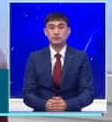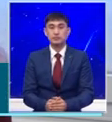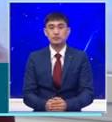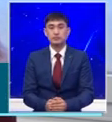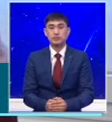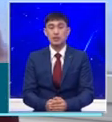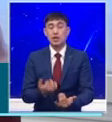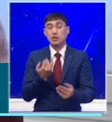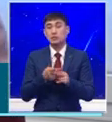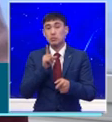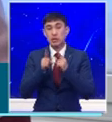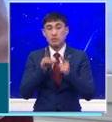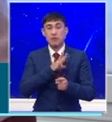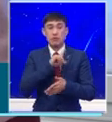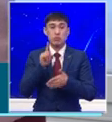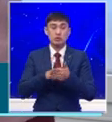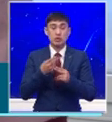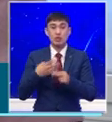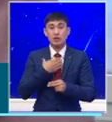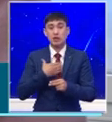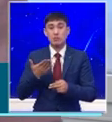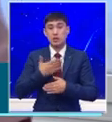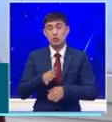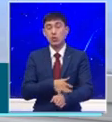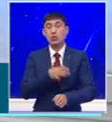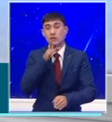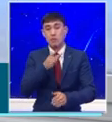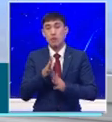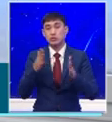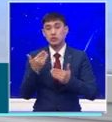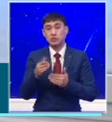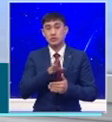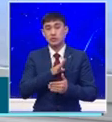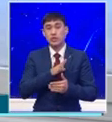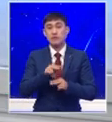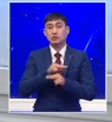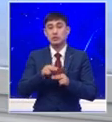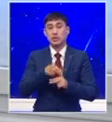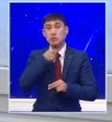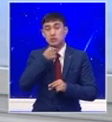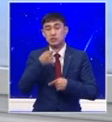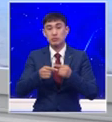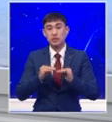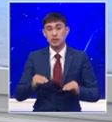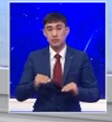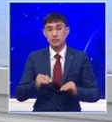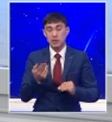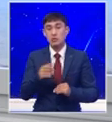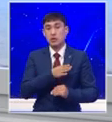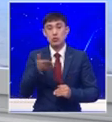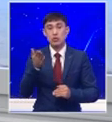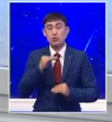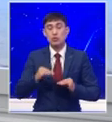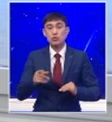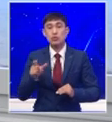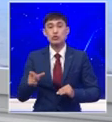На этом собрании были подняты вопросы, которые волновали меня долгое время. Большинство из них касаются воспитания подрастающего поколения. Да, мы люди прошлого